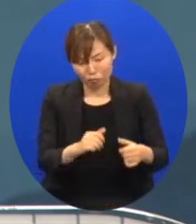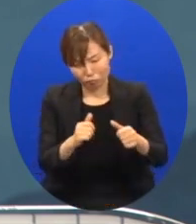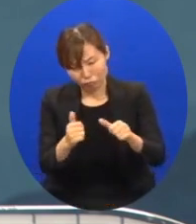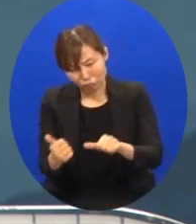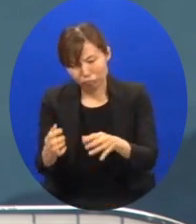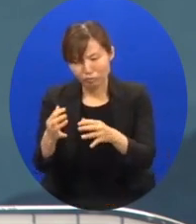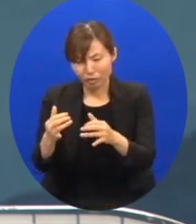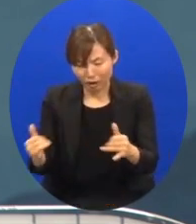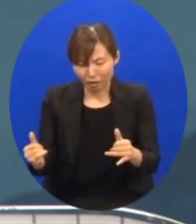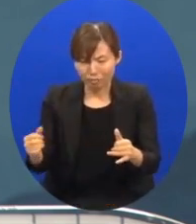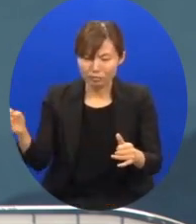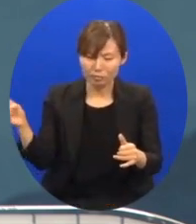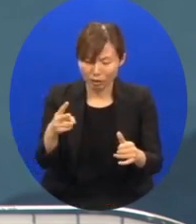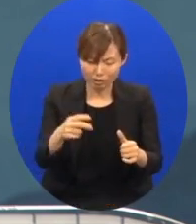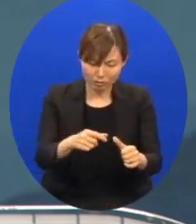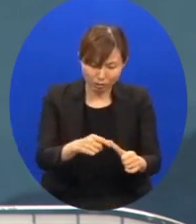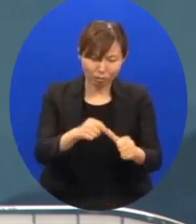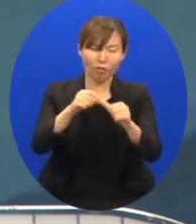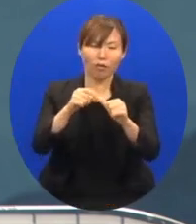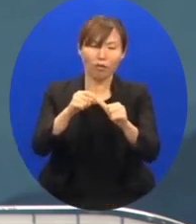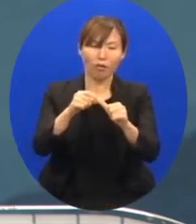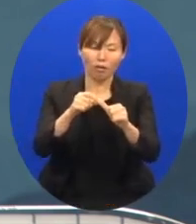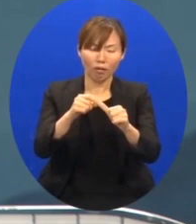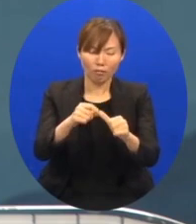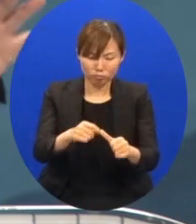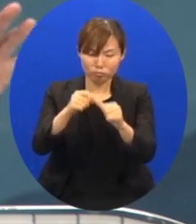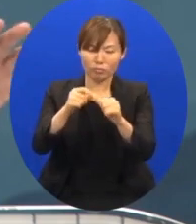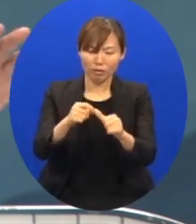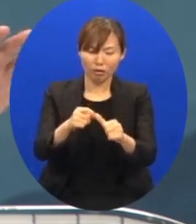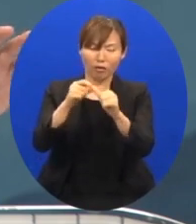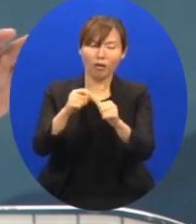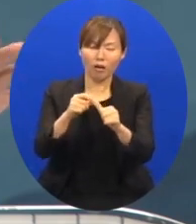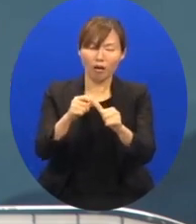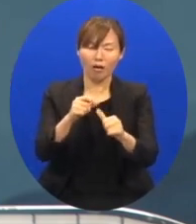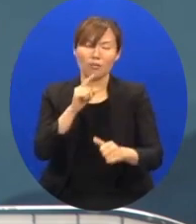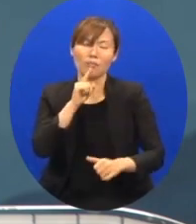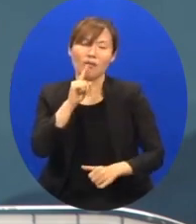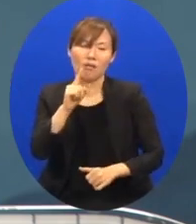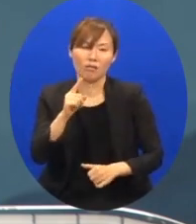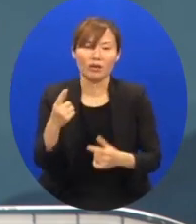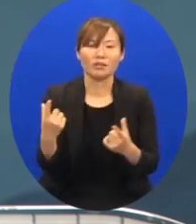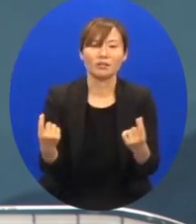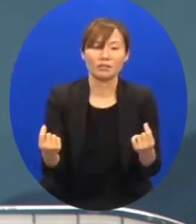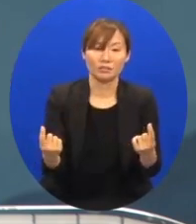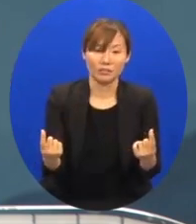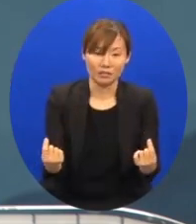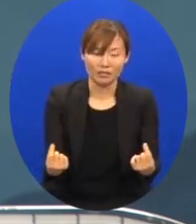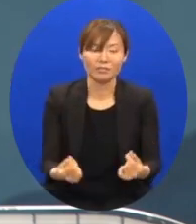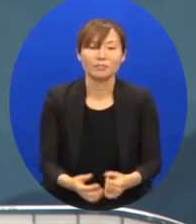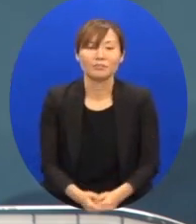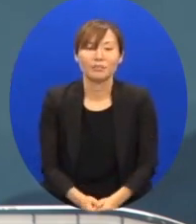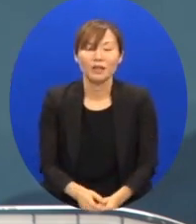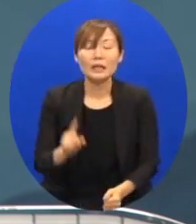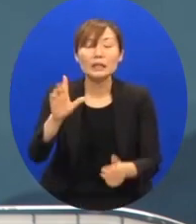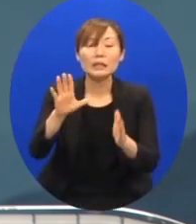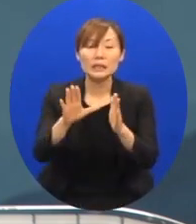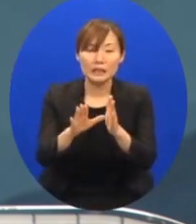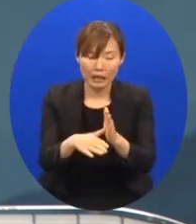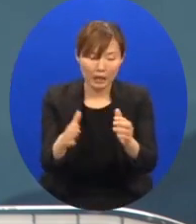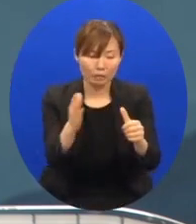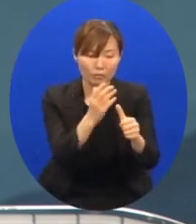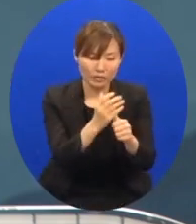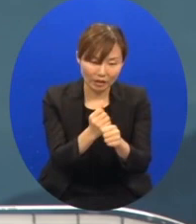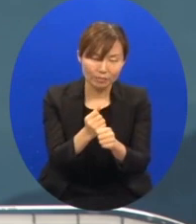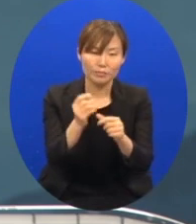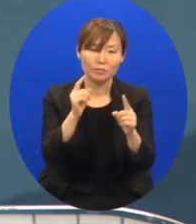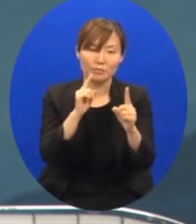살려 내라는 거예요 저는 아무것도 할 수 없다는 사실 읽게 될 그때 붙잡음 말씀이